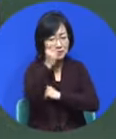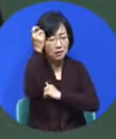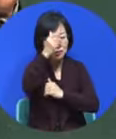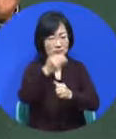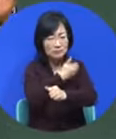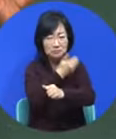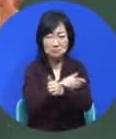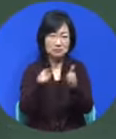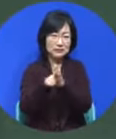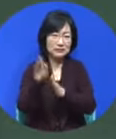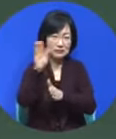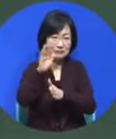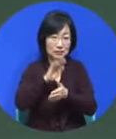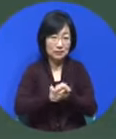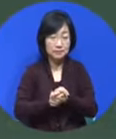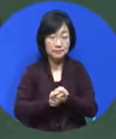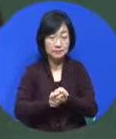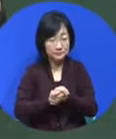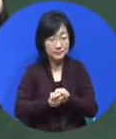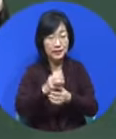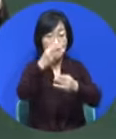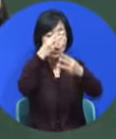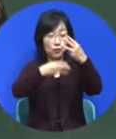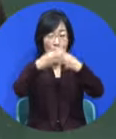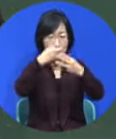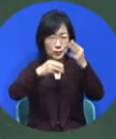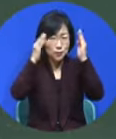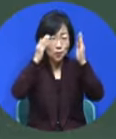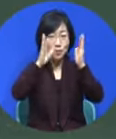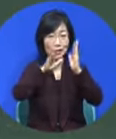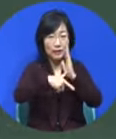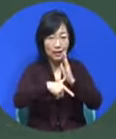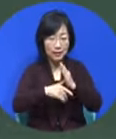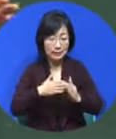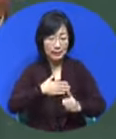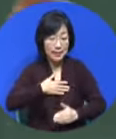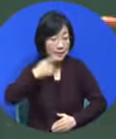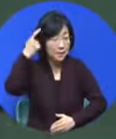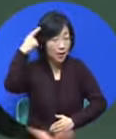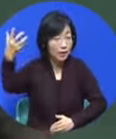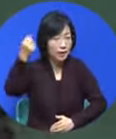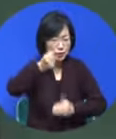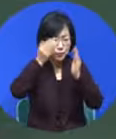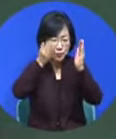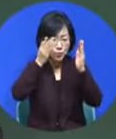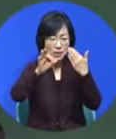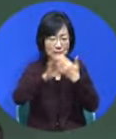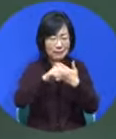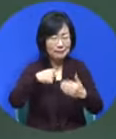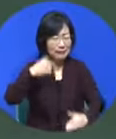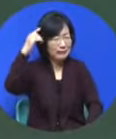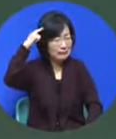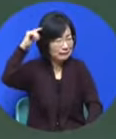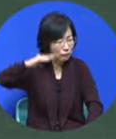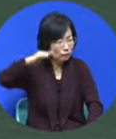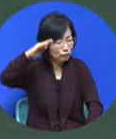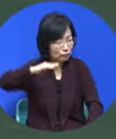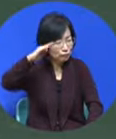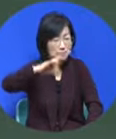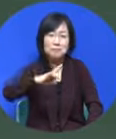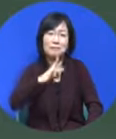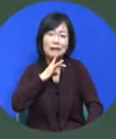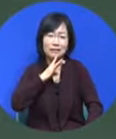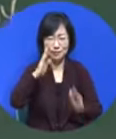이잖아요 공부하 여러분 머리로가 공부하면 여러분 수밖에 안 돼요